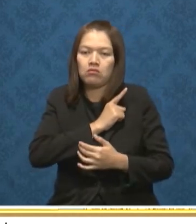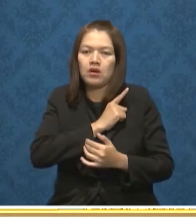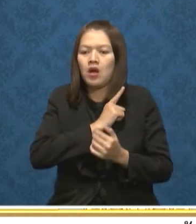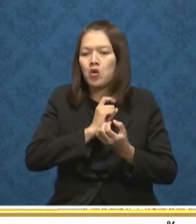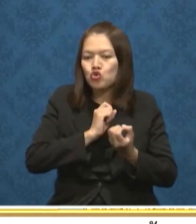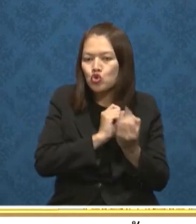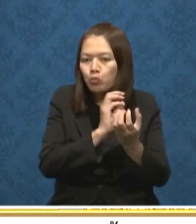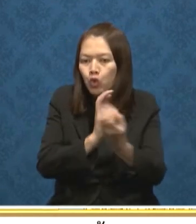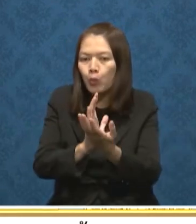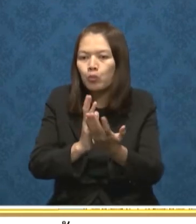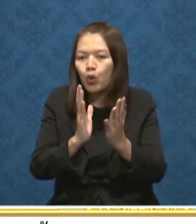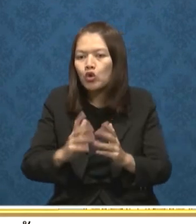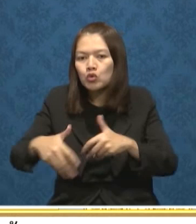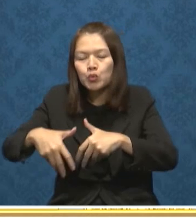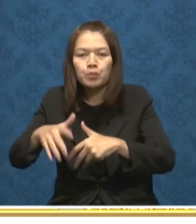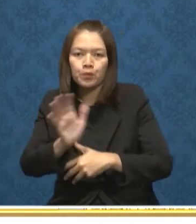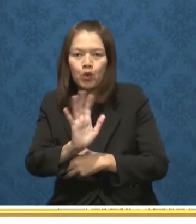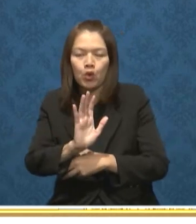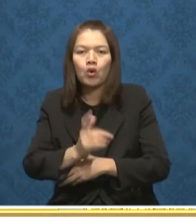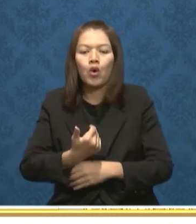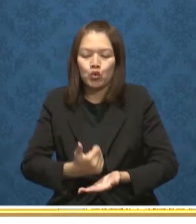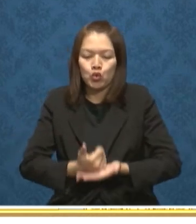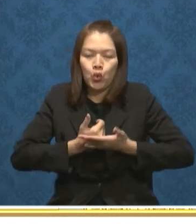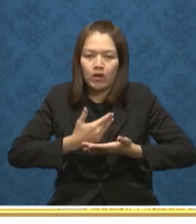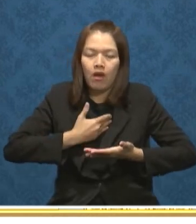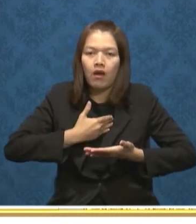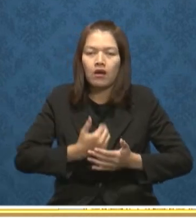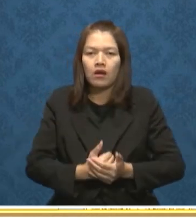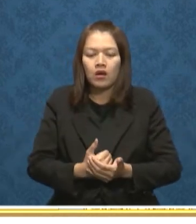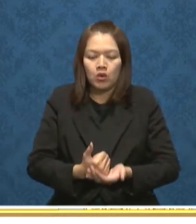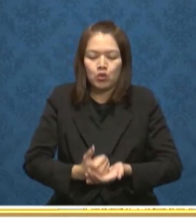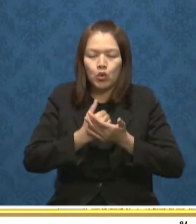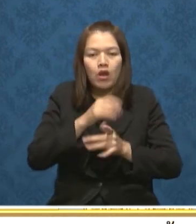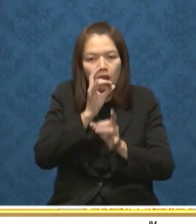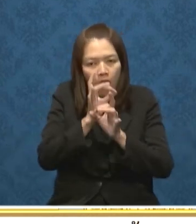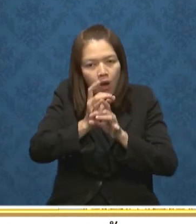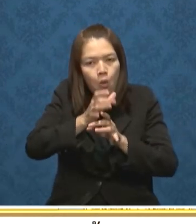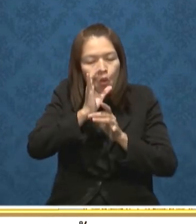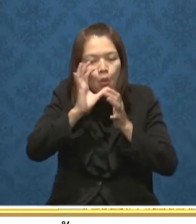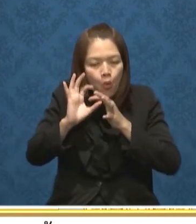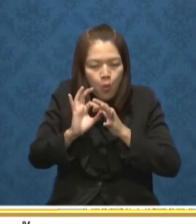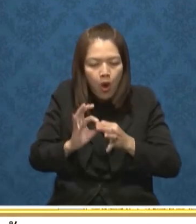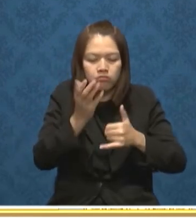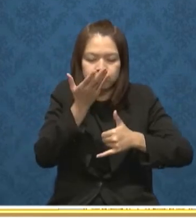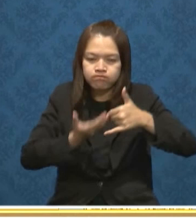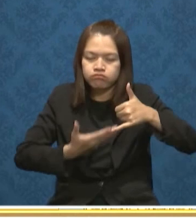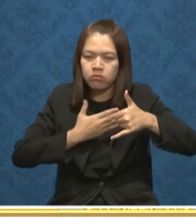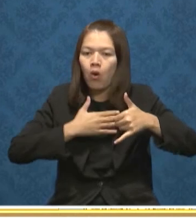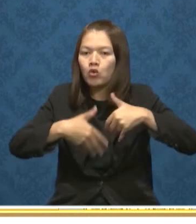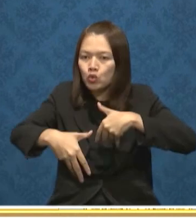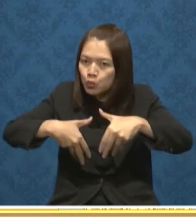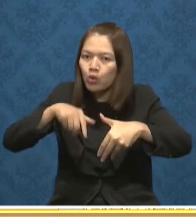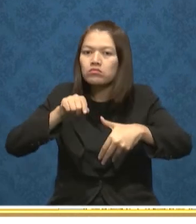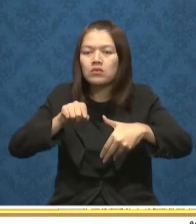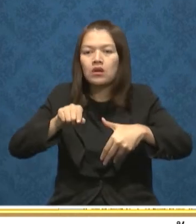สร้างความเดือดร้อนให้กับคนอื่นจะช่วยเป็นการรณรงค์ให้การดื่มเนี่ยสอดคล้องกับพฤติกรรมของประชาชน